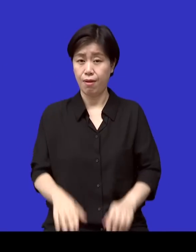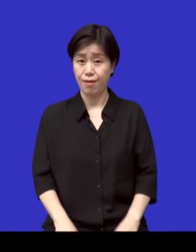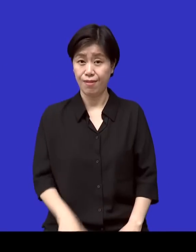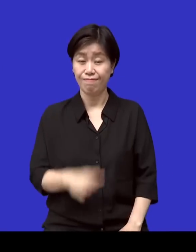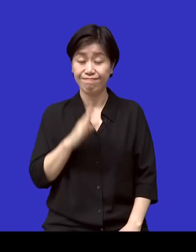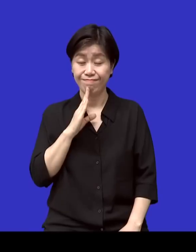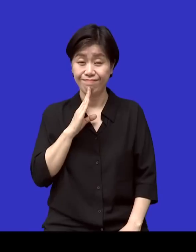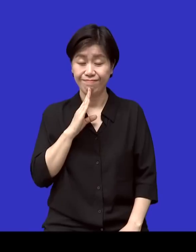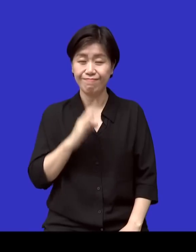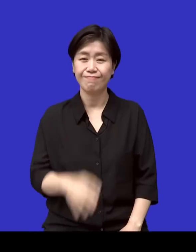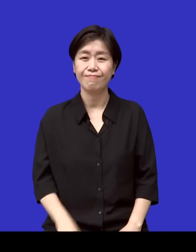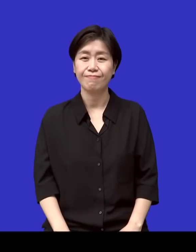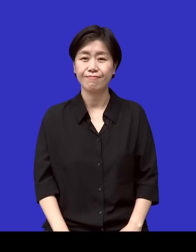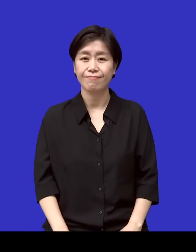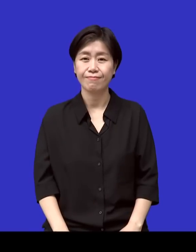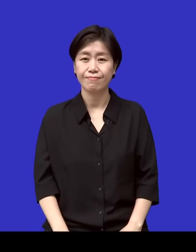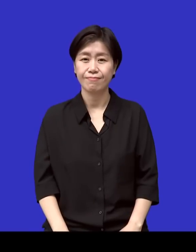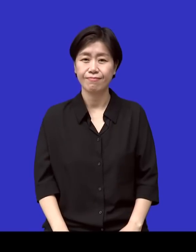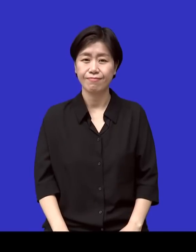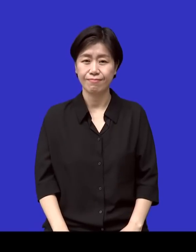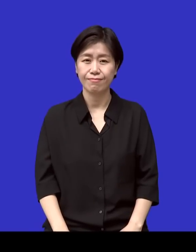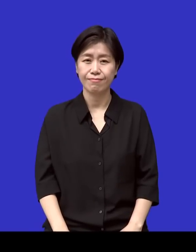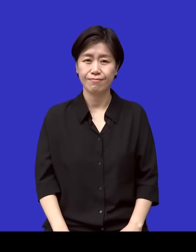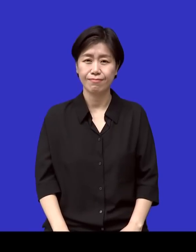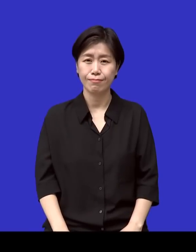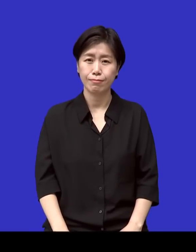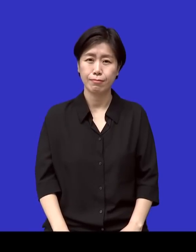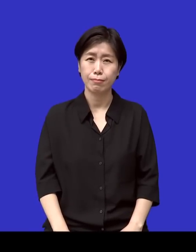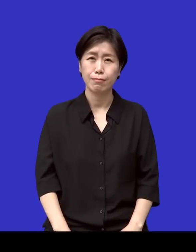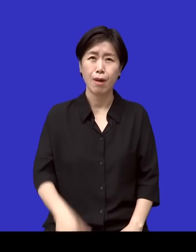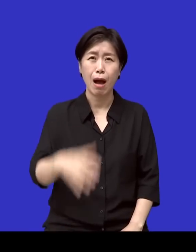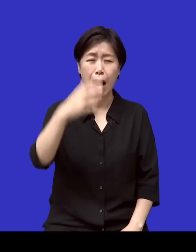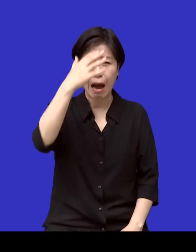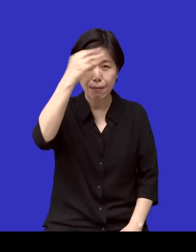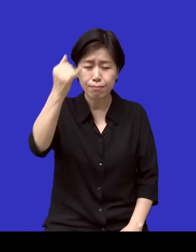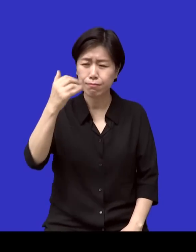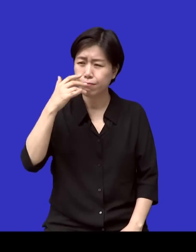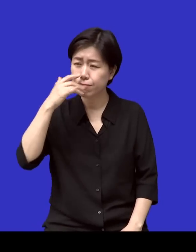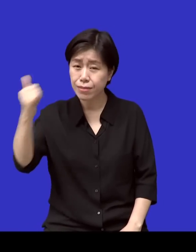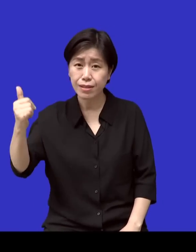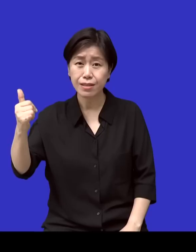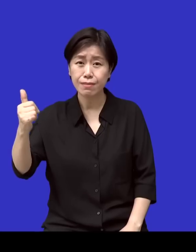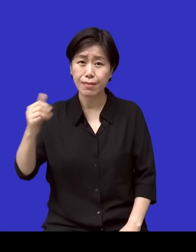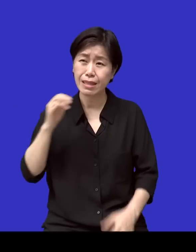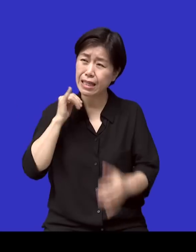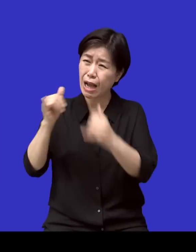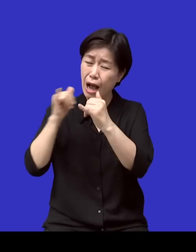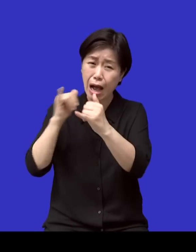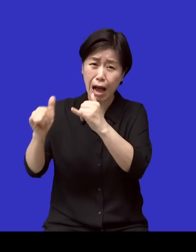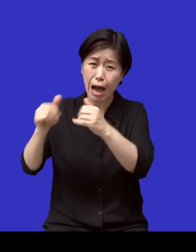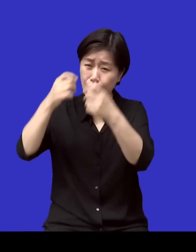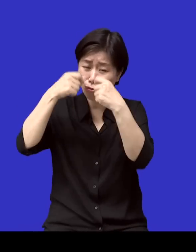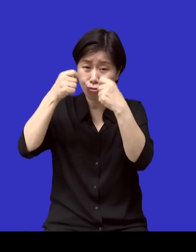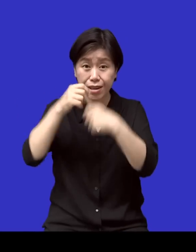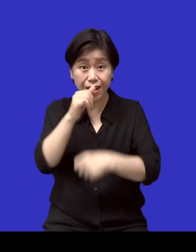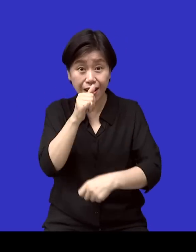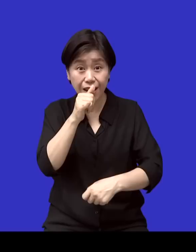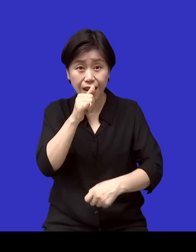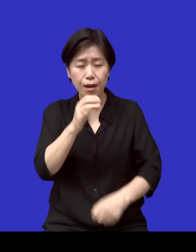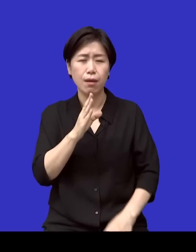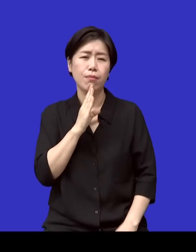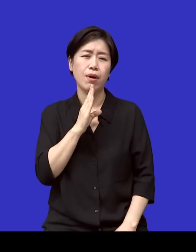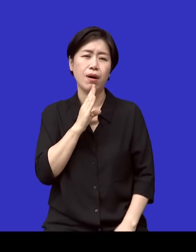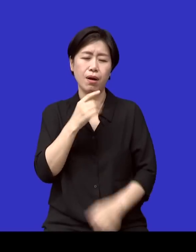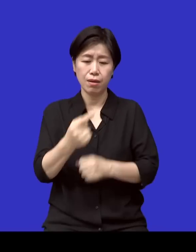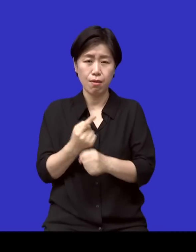올 수 있었던 것 같아요. 힘들어요. 막 부모님이나 막 할아버지 할머니한테 막 전화하고 막 울면서 이런- 전화할 때도 예. 있을 것 같아요. 1년 차는 정말 할머니나 어머니한테